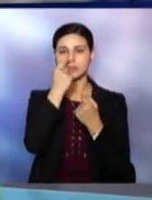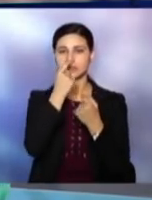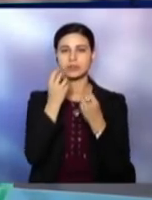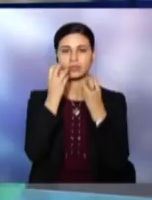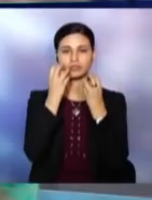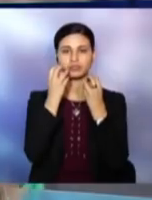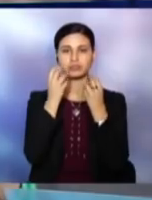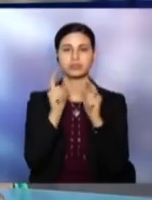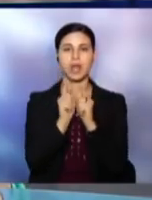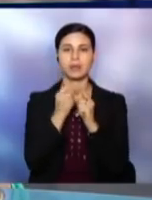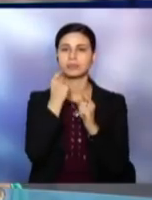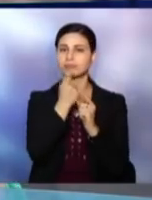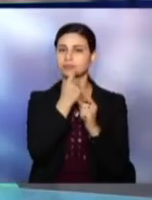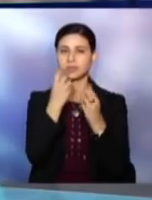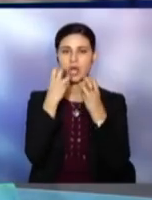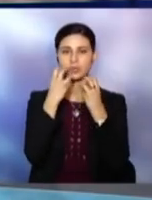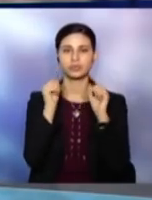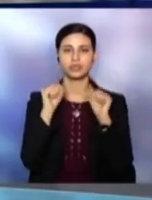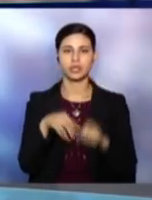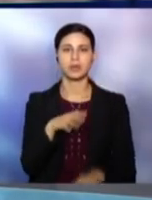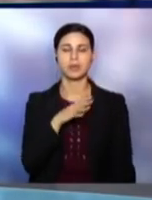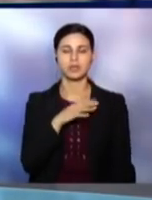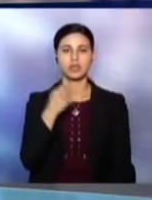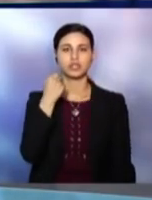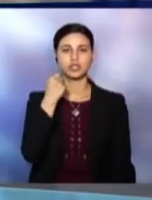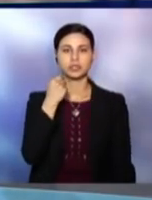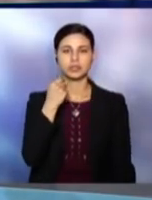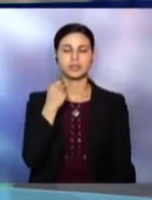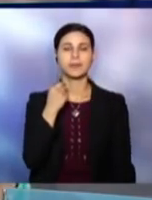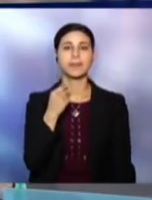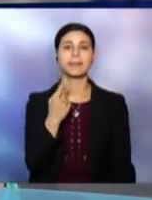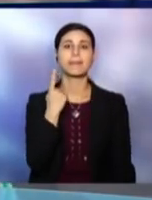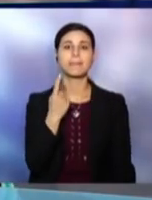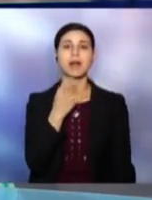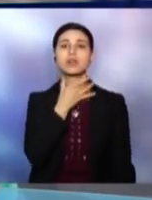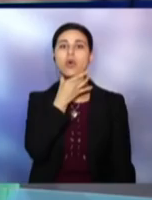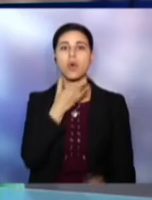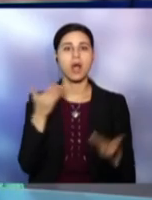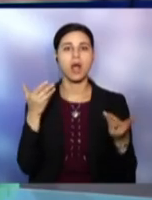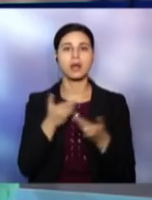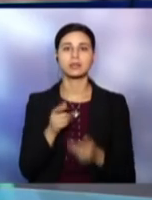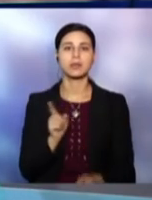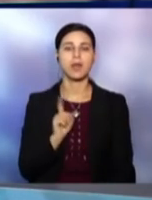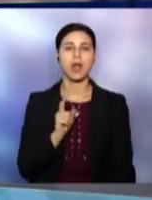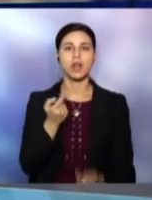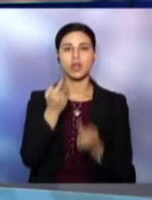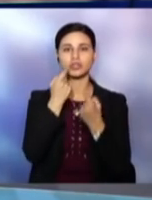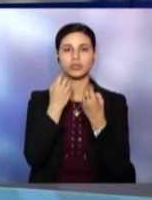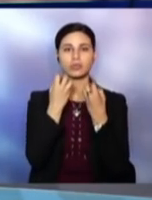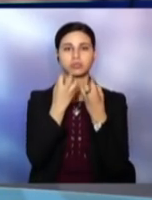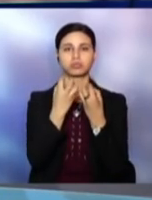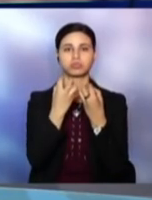ანუ ტონზილო ფარინგიტი ჩამოყალიბდეს, ანუ იყოს არამხოლოდ ფარინგიტი, არამხოლოდ ხახის კედელი, არამე